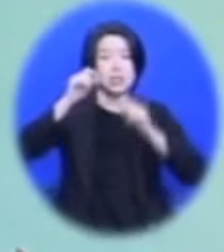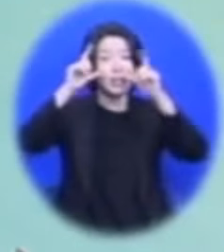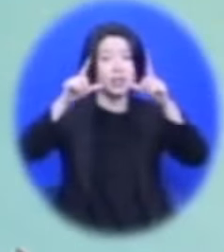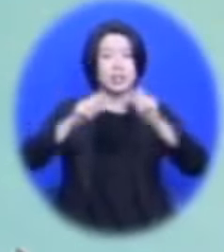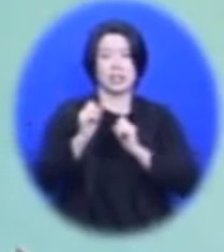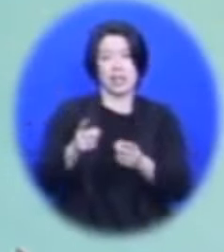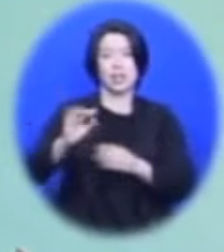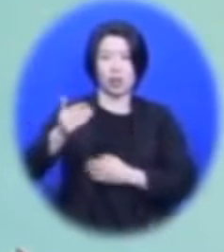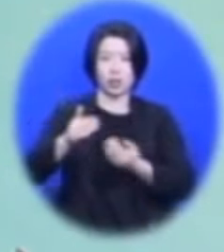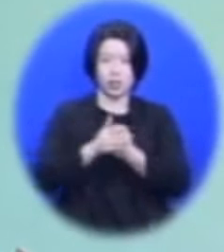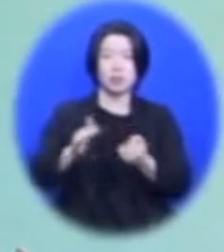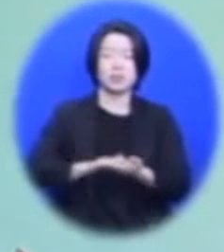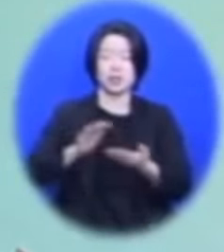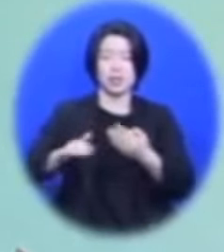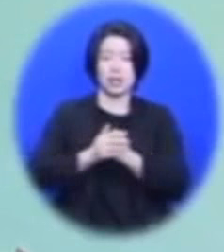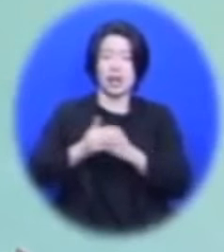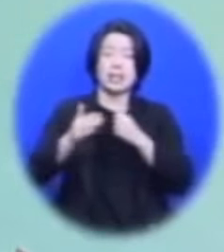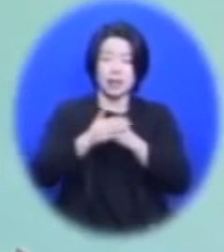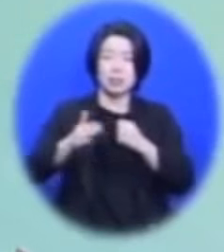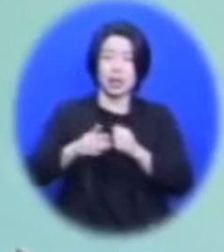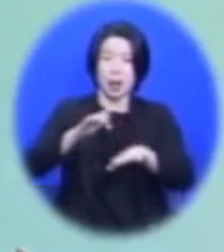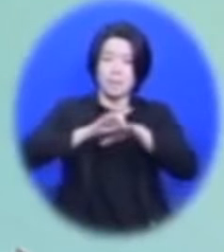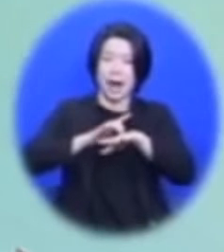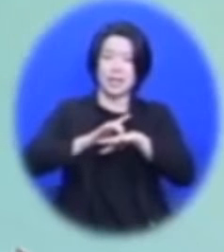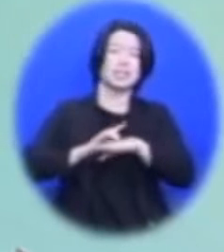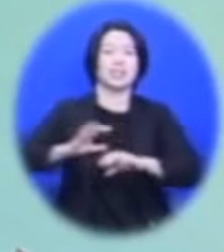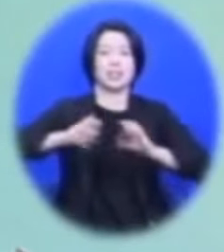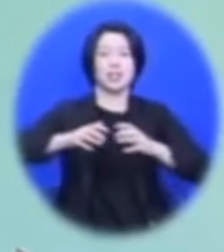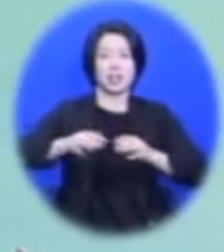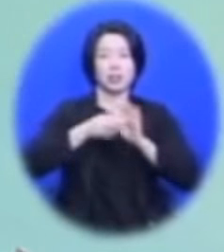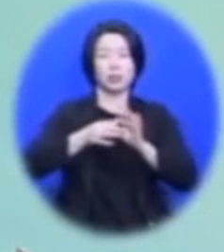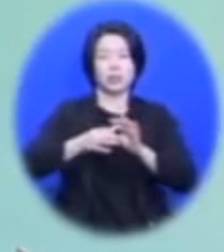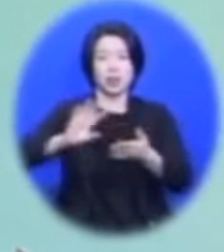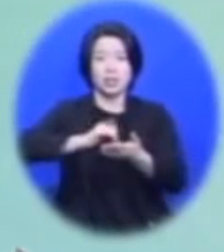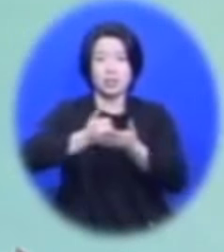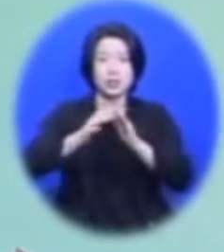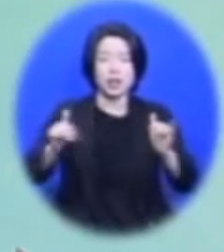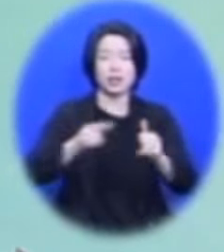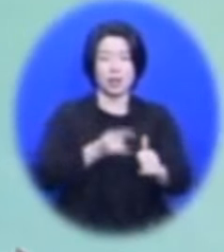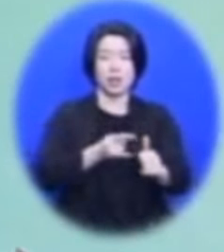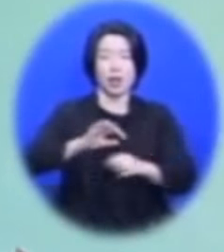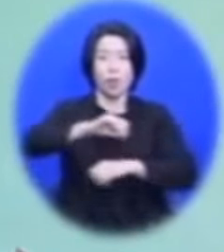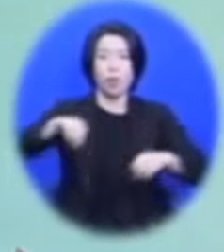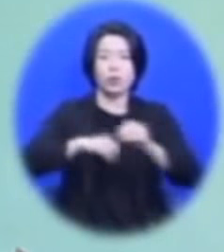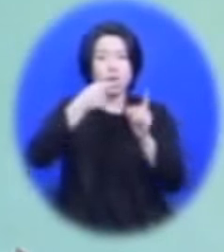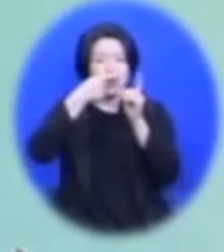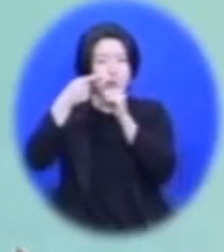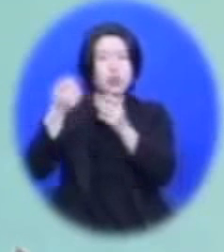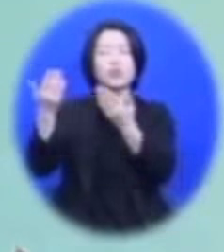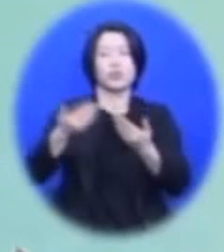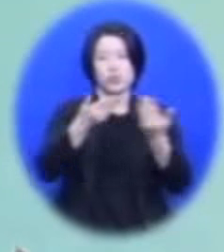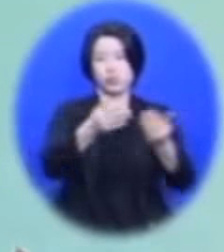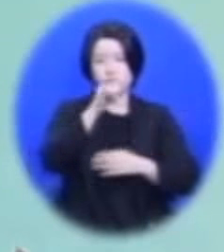때문에. 그래서 마귀는 세상을 통해서 그리스도인들에게 오히려 유혹을 가져옵니다.